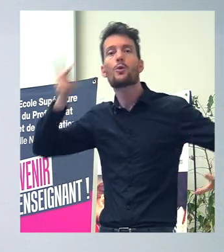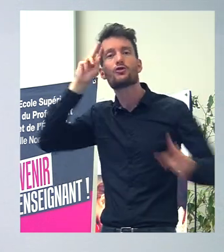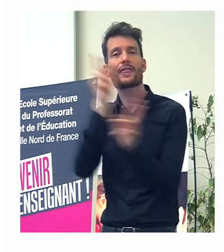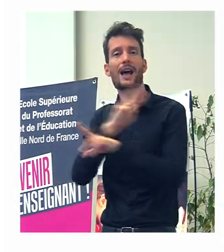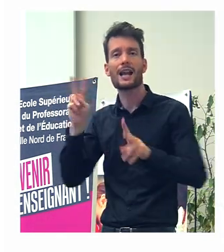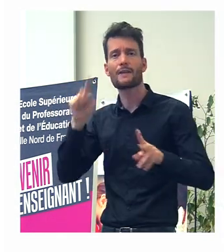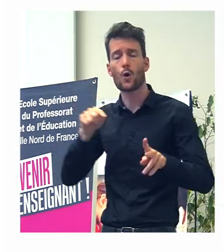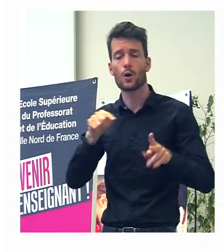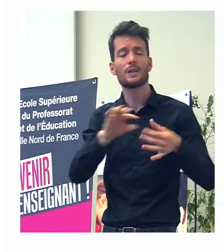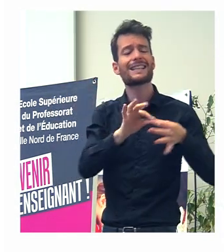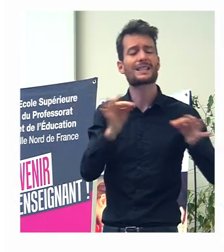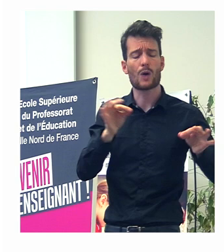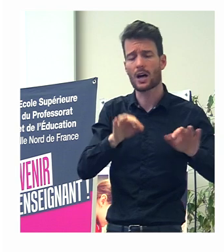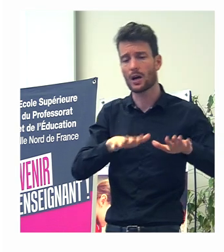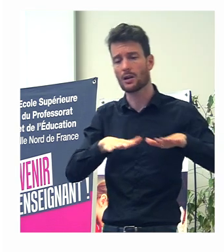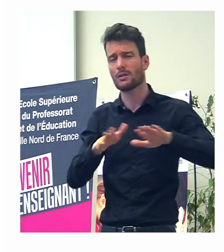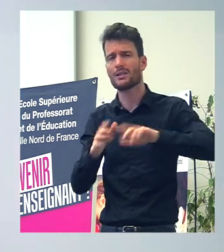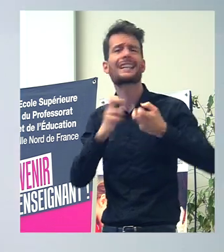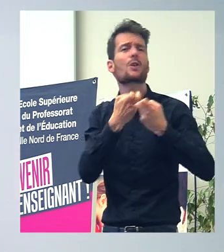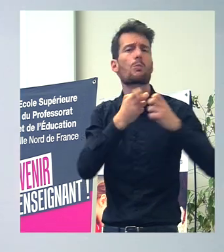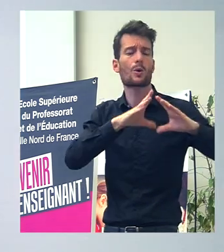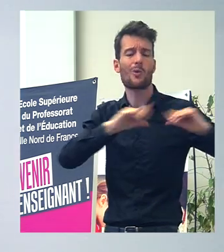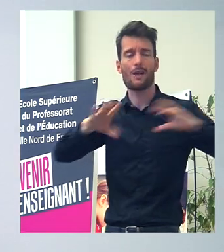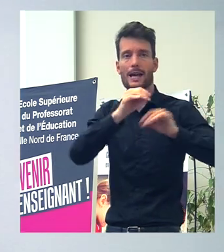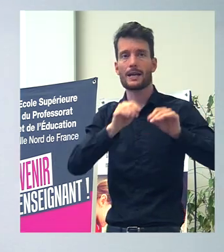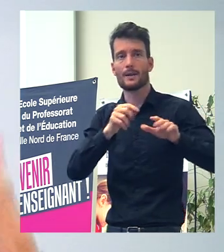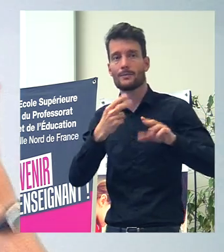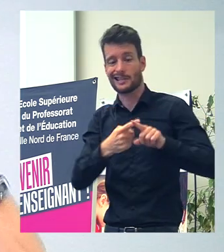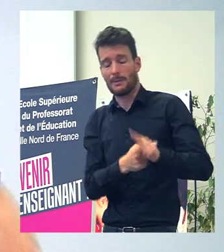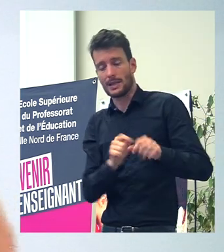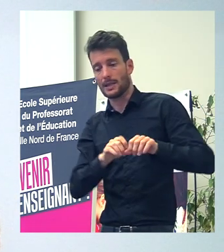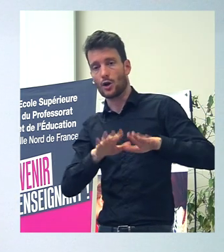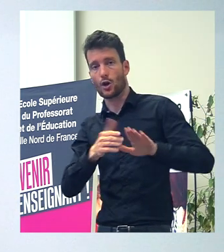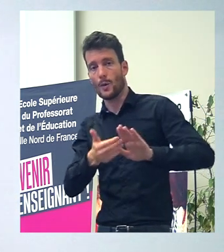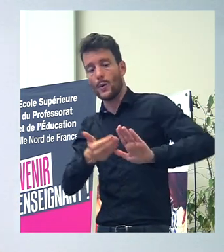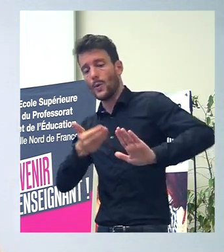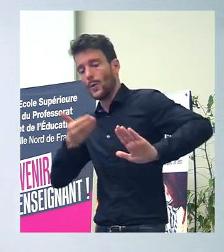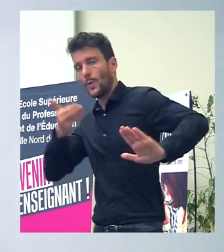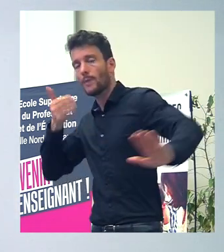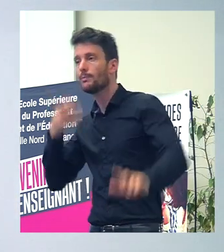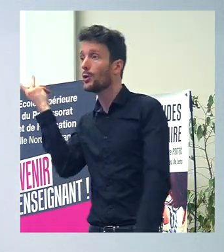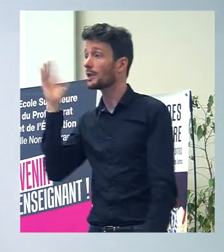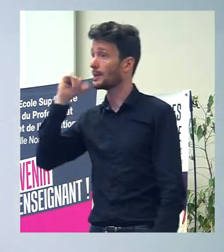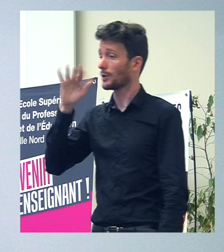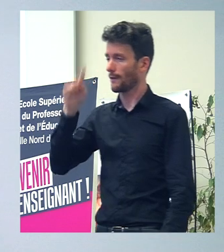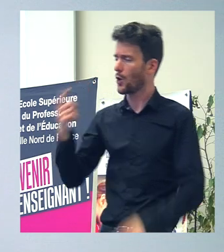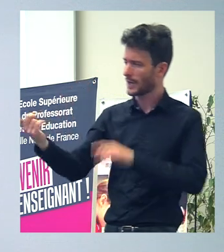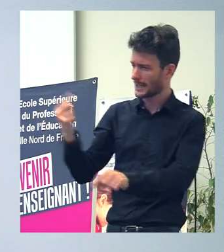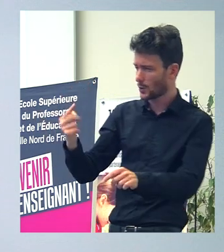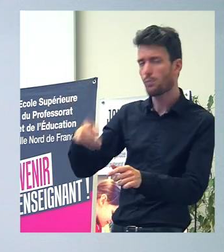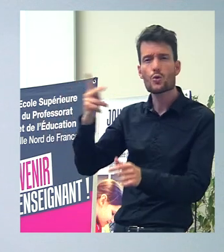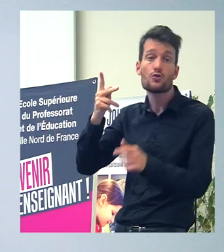l'histoire. Vous devez sortir de l'exemple concret. Et donc, il faut partir de la question la plus